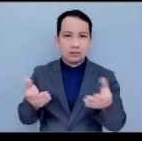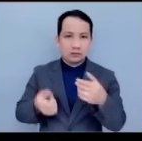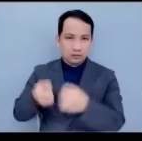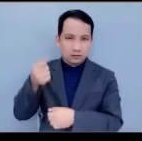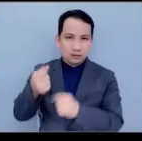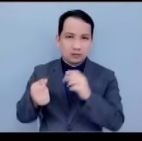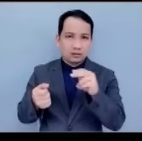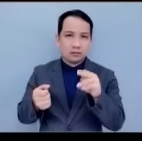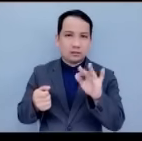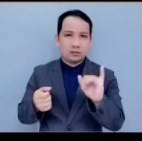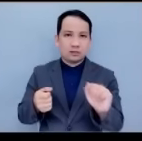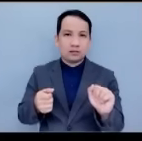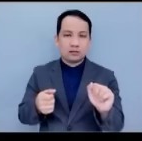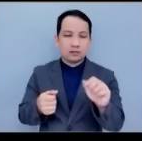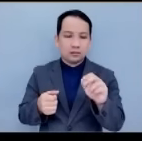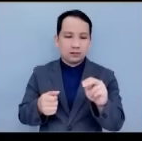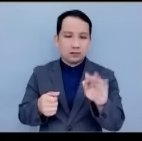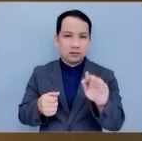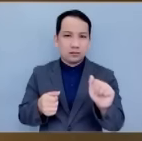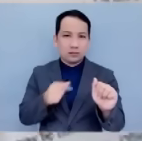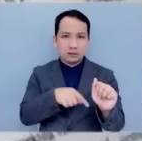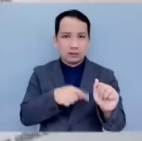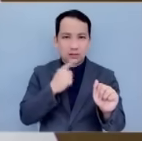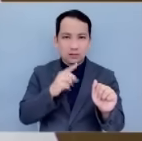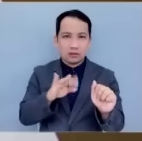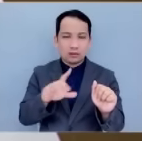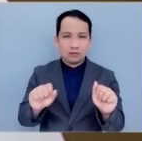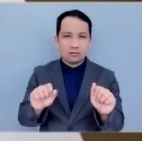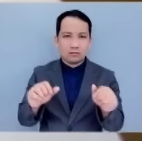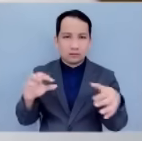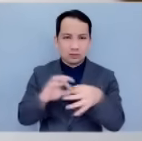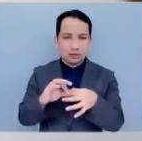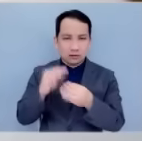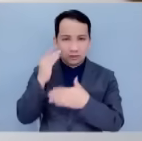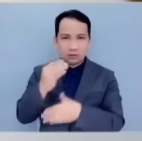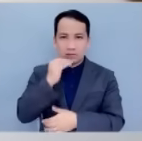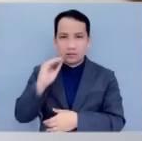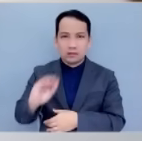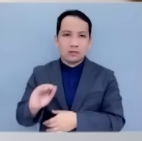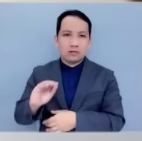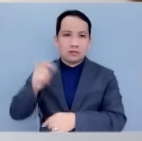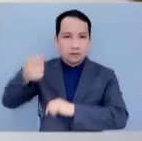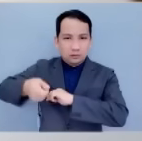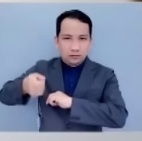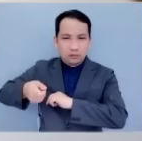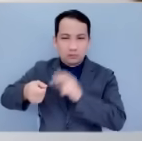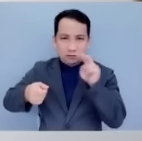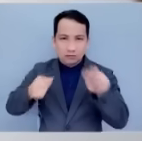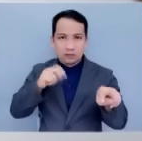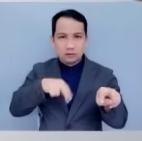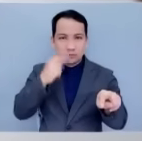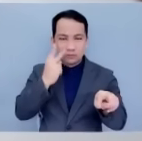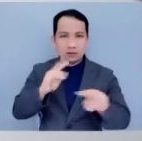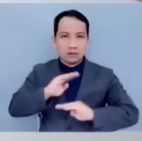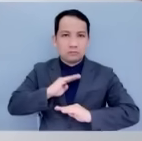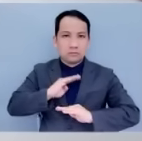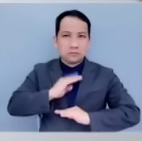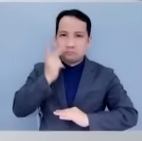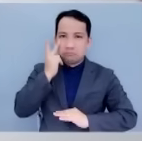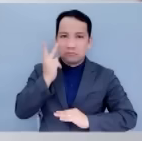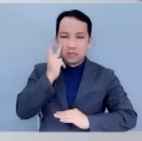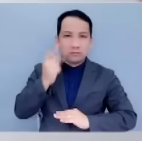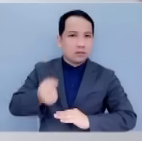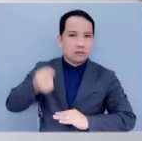NFA Administrator Rodrigo Bioko. Sa inilabas na utos ng Ombudsman, nakakita raw sila ng sapat na batayan na suspindi